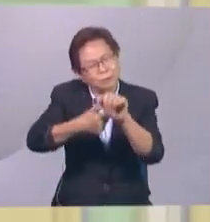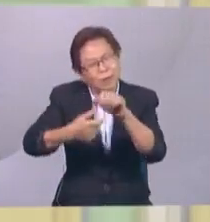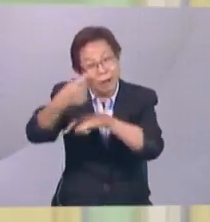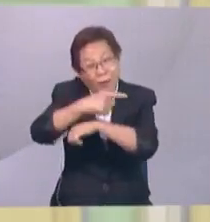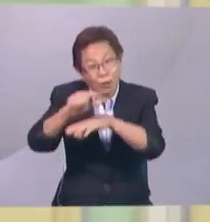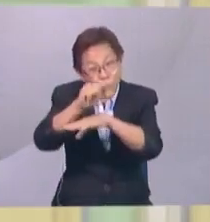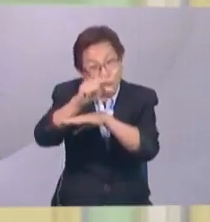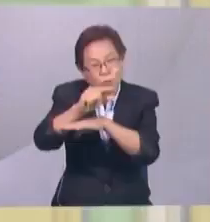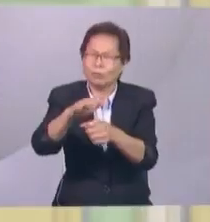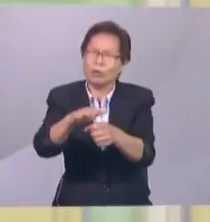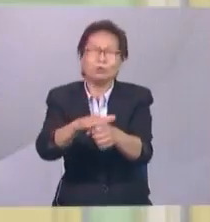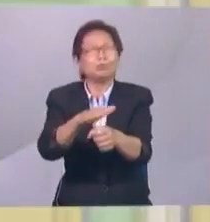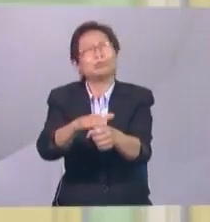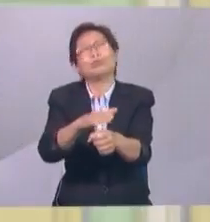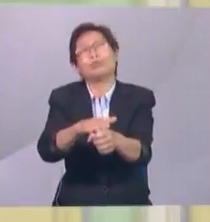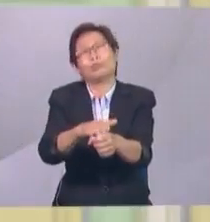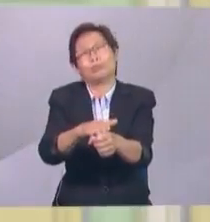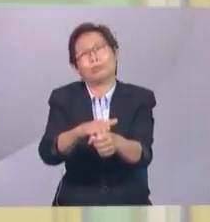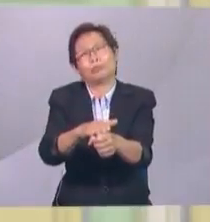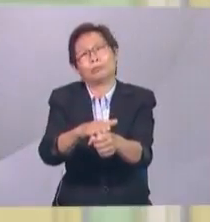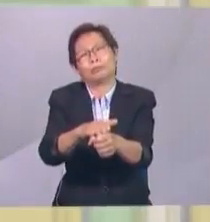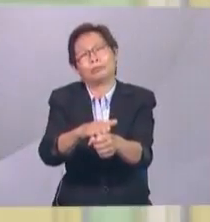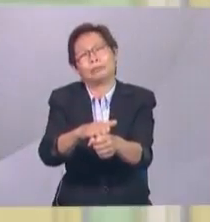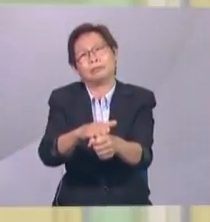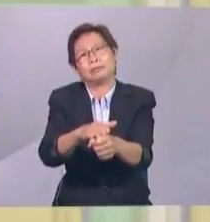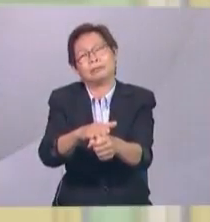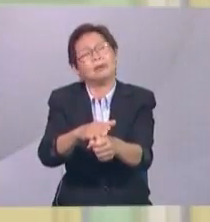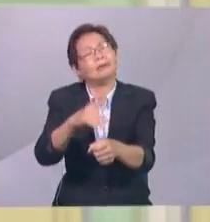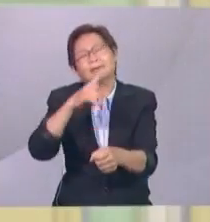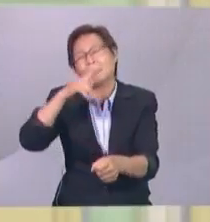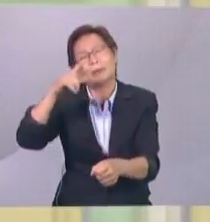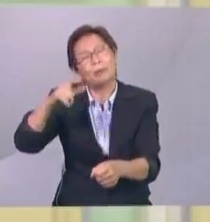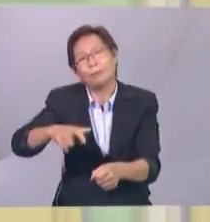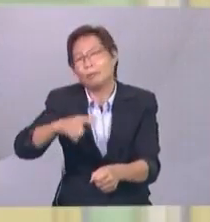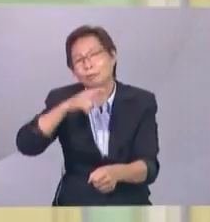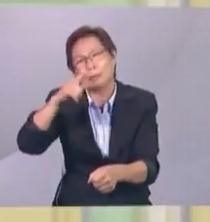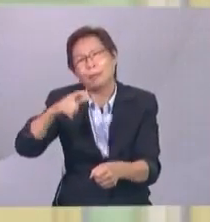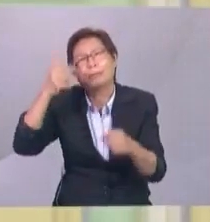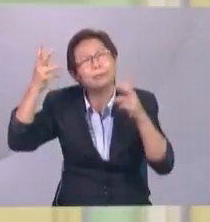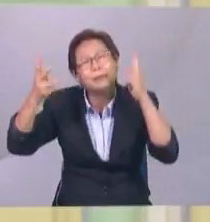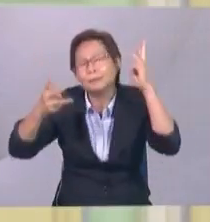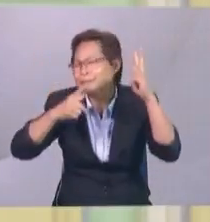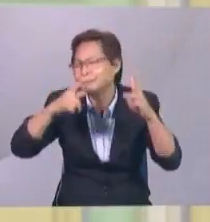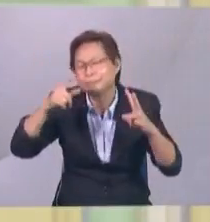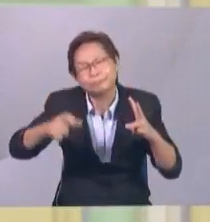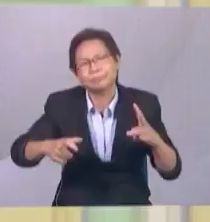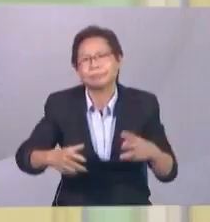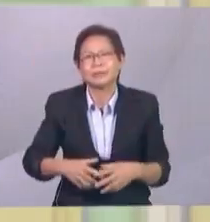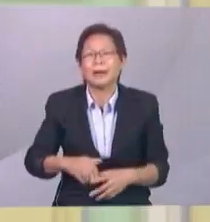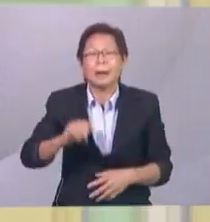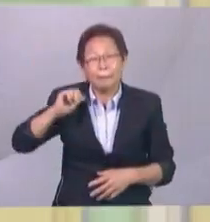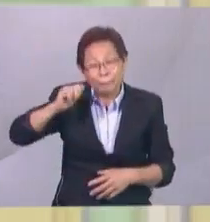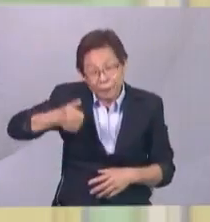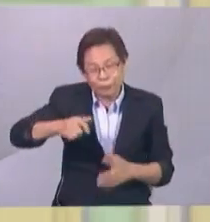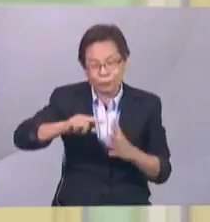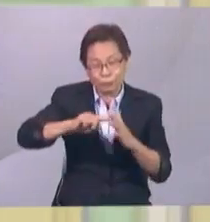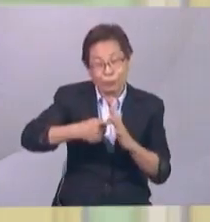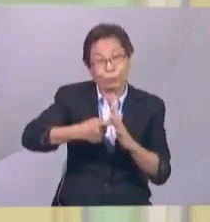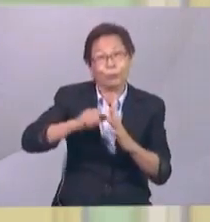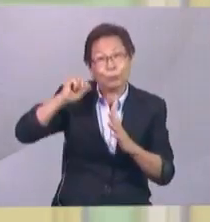mencukupi. Jadi tiada apa yang perlu dibimbangkan walaupun besok